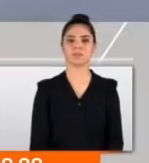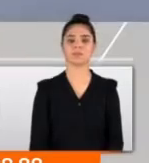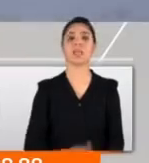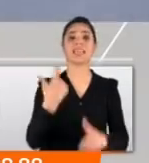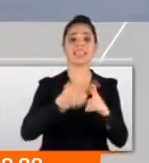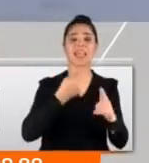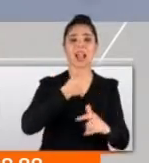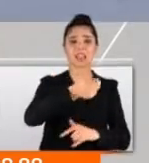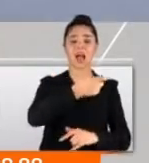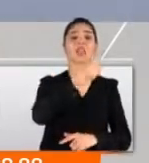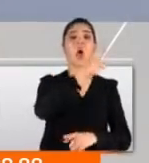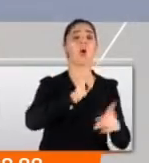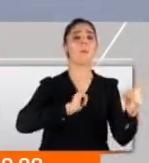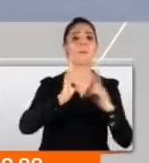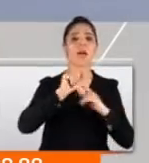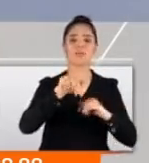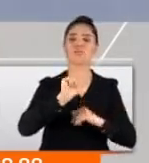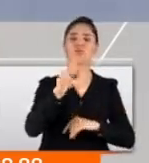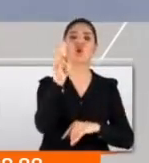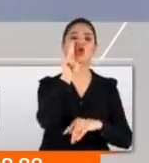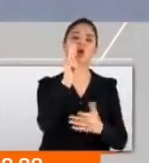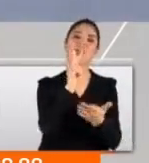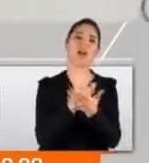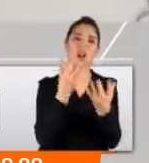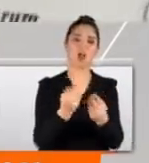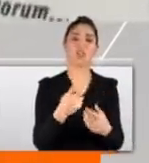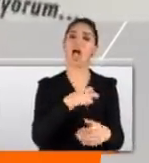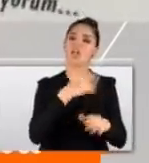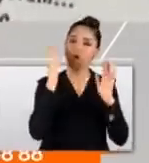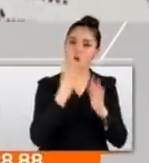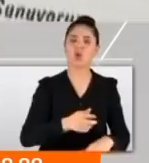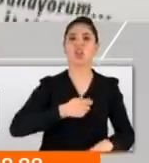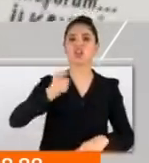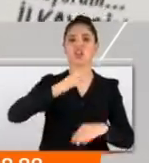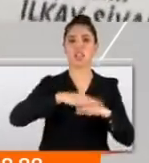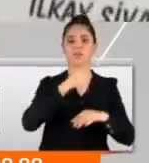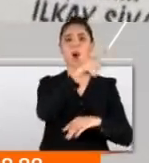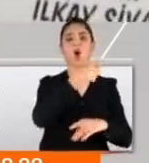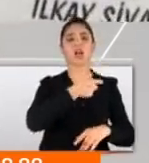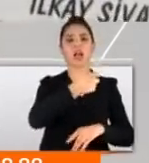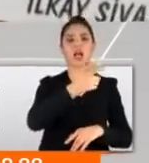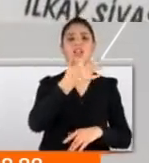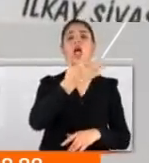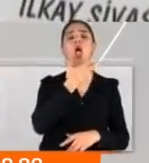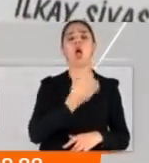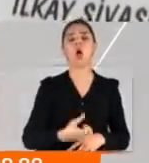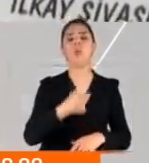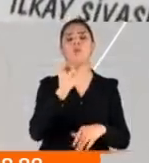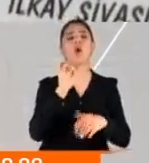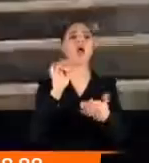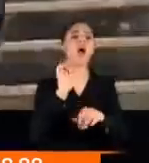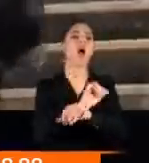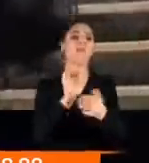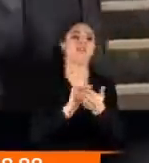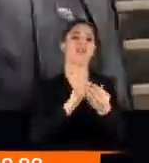Kiralık katilin yargılandığı o dava bugün sonuçlandı. Aşkına rağmen cinayeti işleyen o katil müebbet hapiste